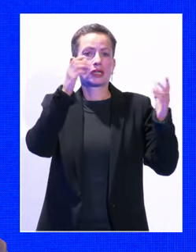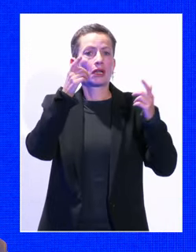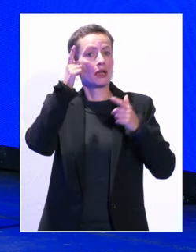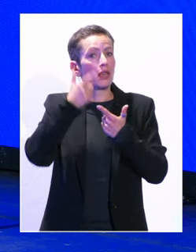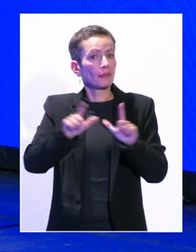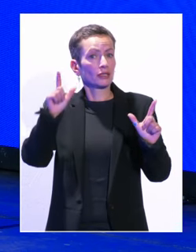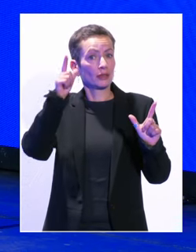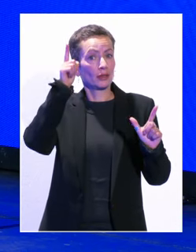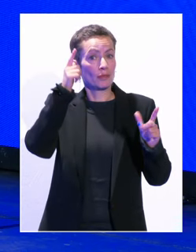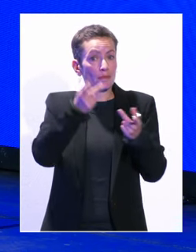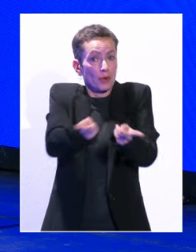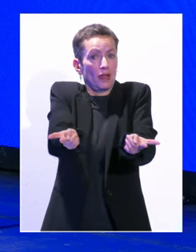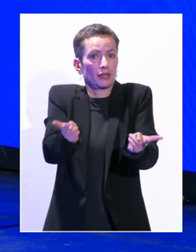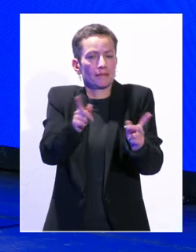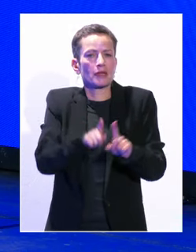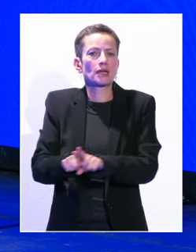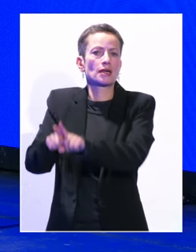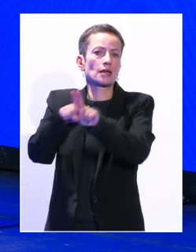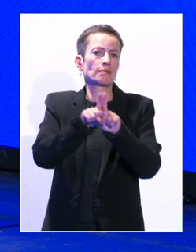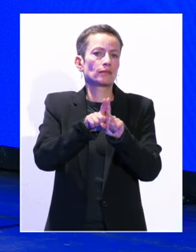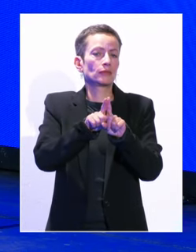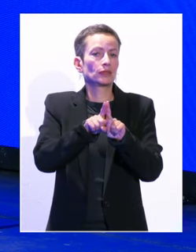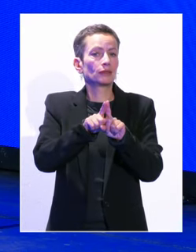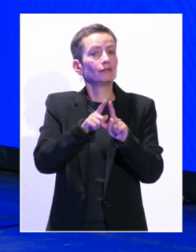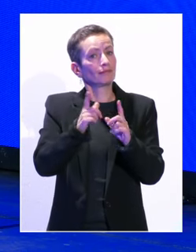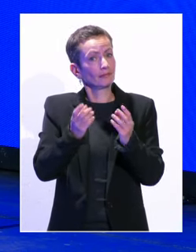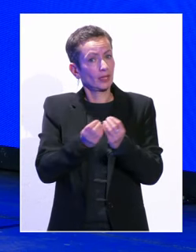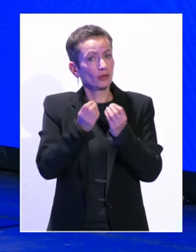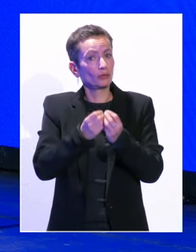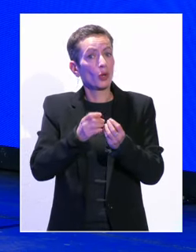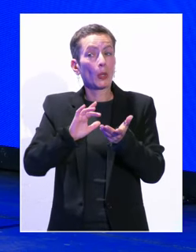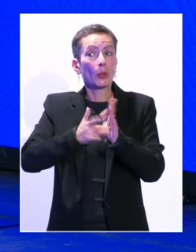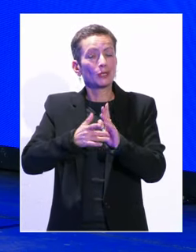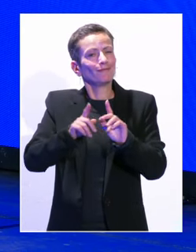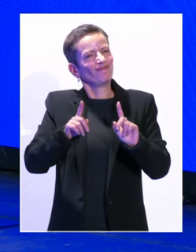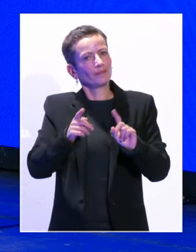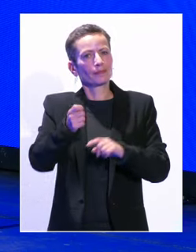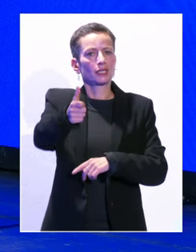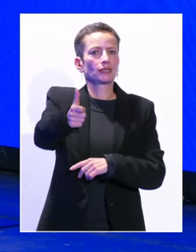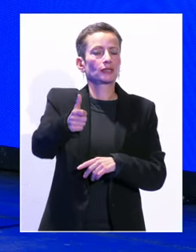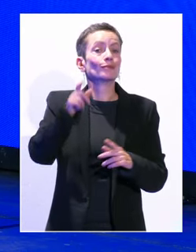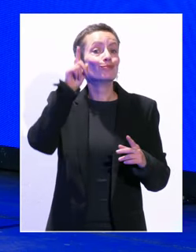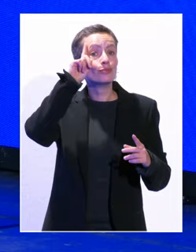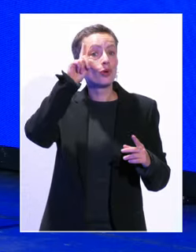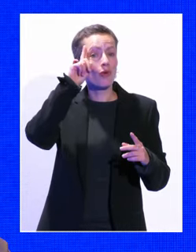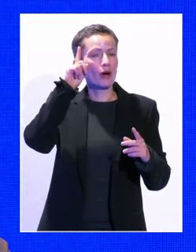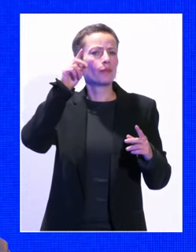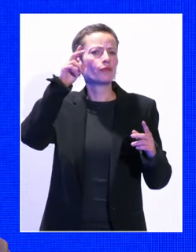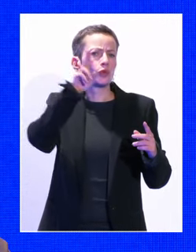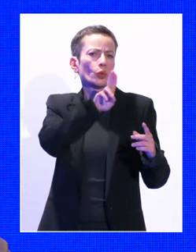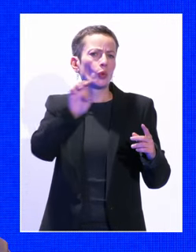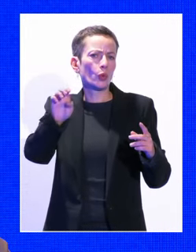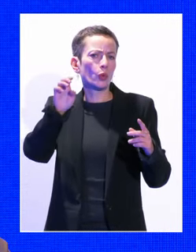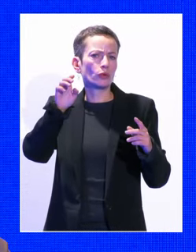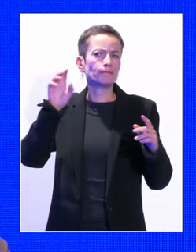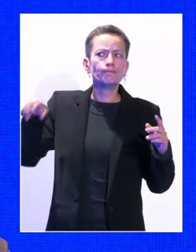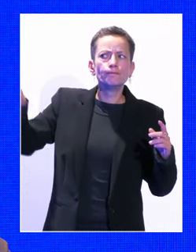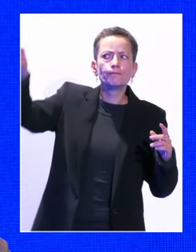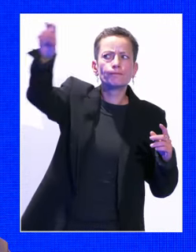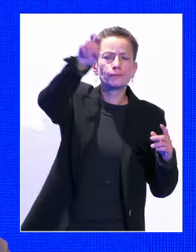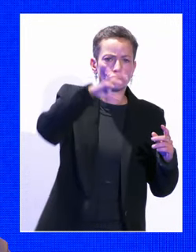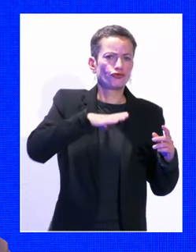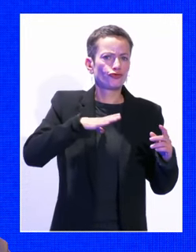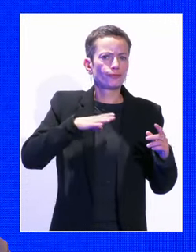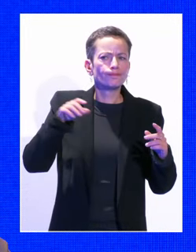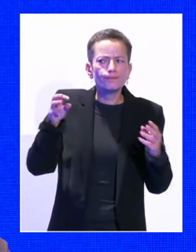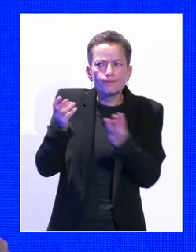publiques. Hélas, j'ai dit tous ou presque, parce que même dans notre Union européenne, nous voyons désormais des